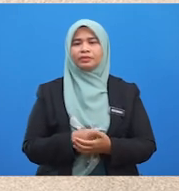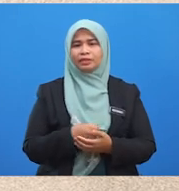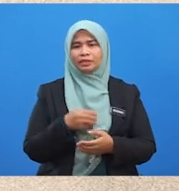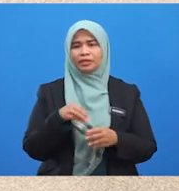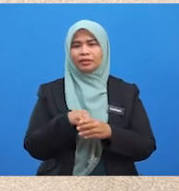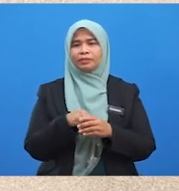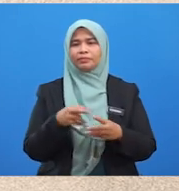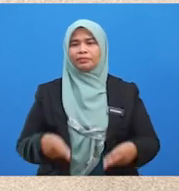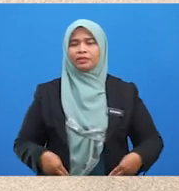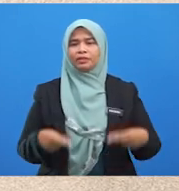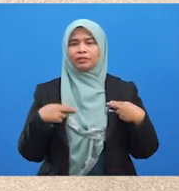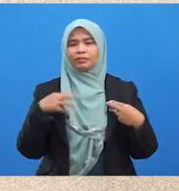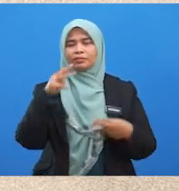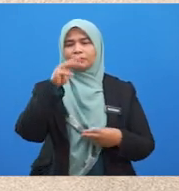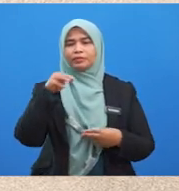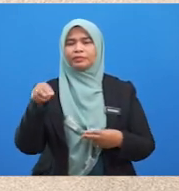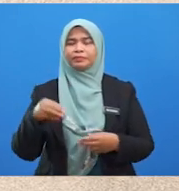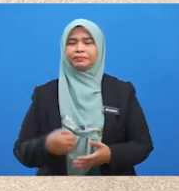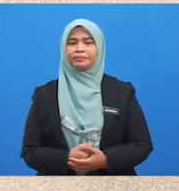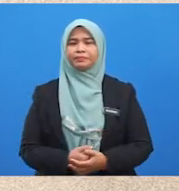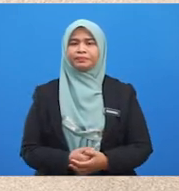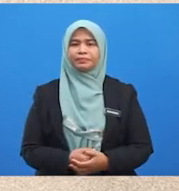kehidupan murid-murid.